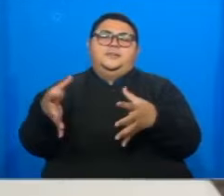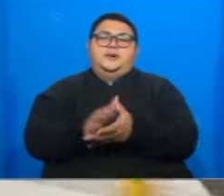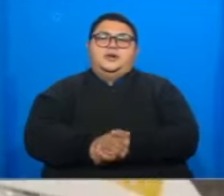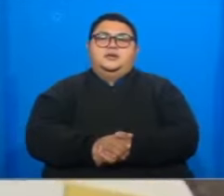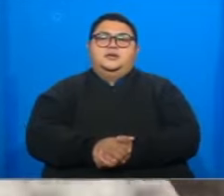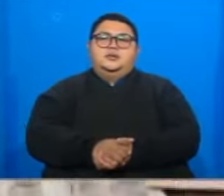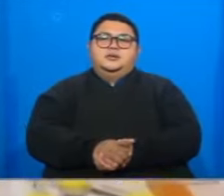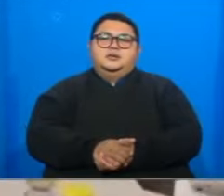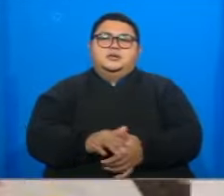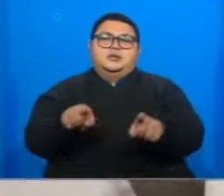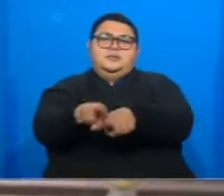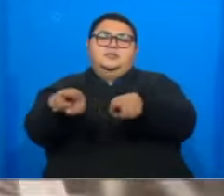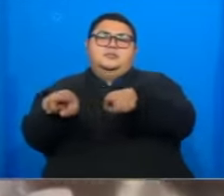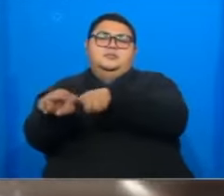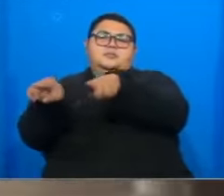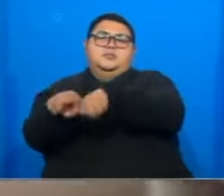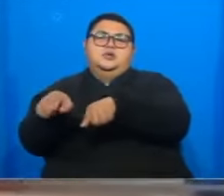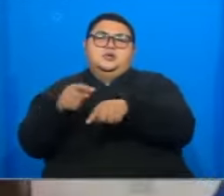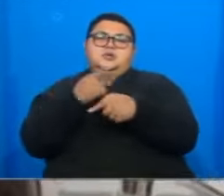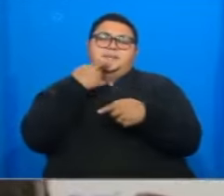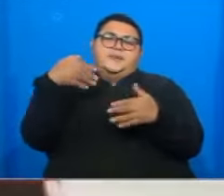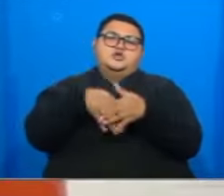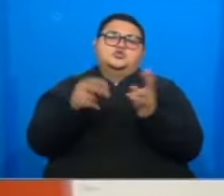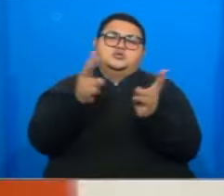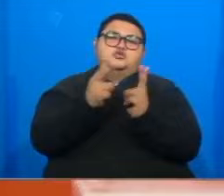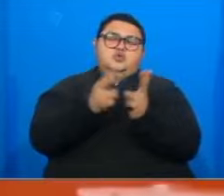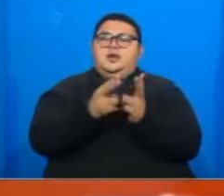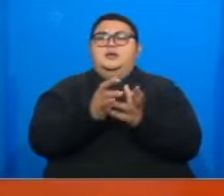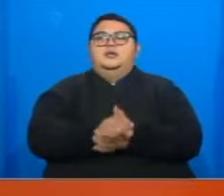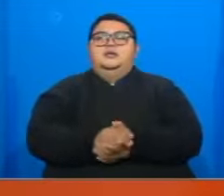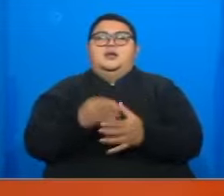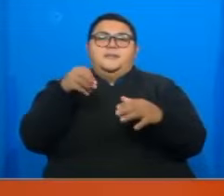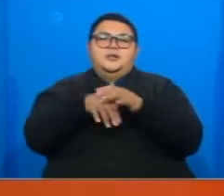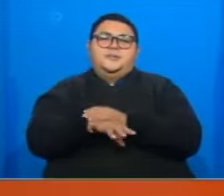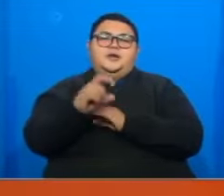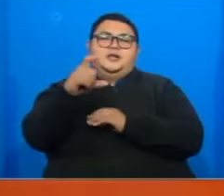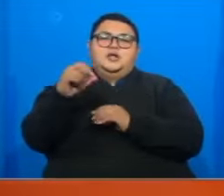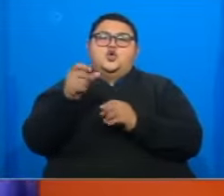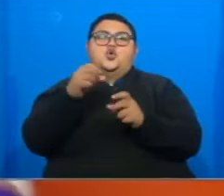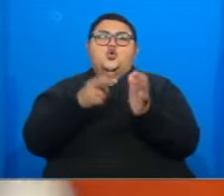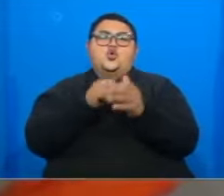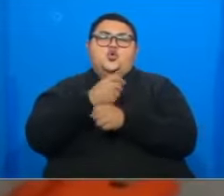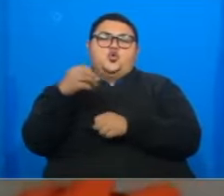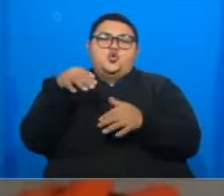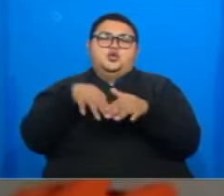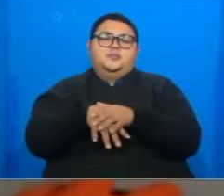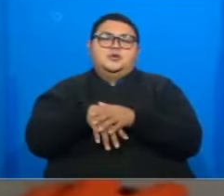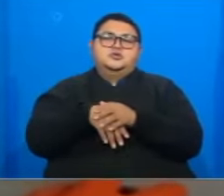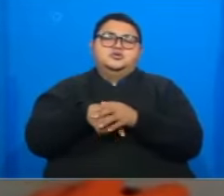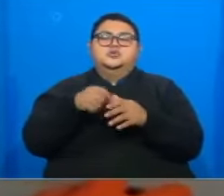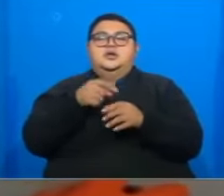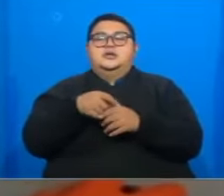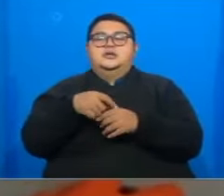dekat secara rutin, termasuk kontak seksual. Wabah ini telah menyebar dari Kongo ke negara-negara tetangga termasuk Burundi,